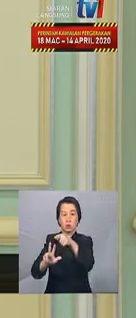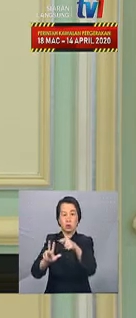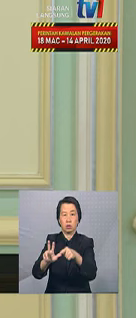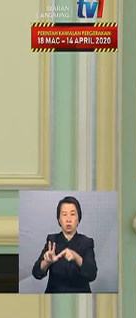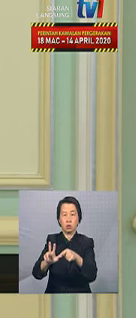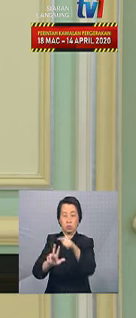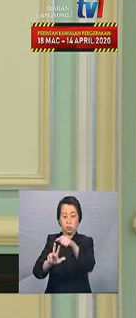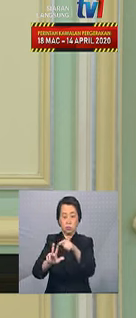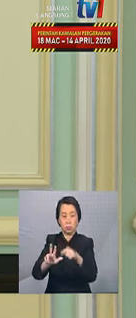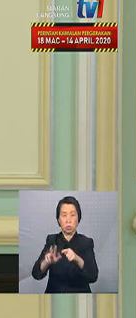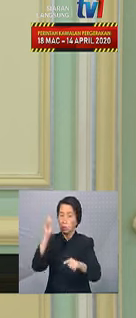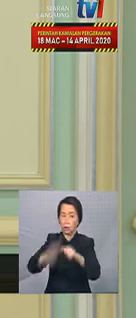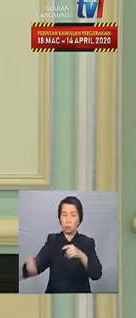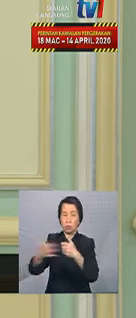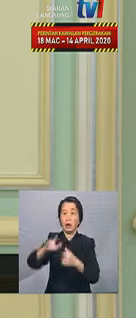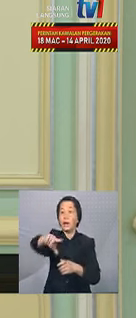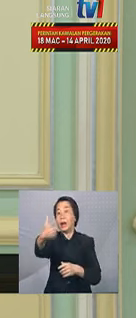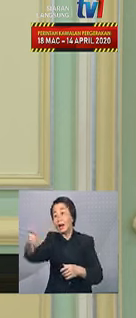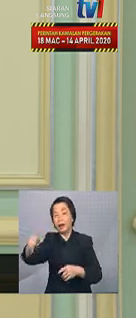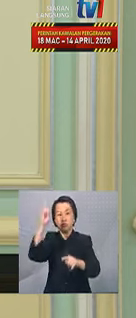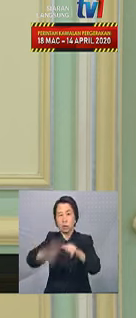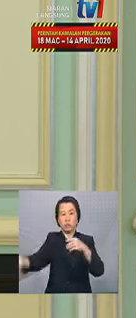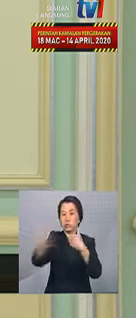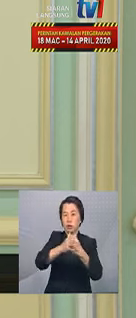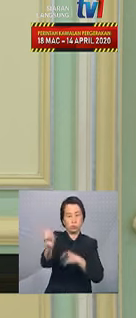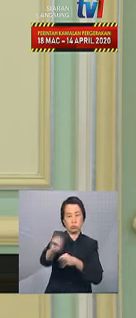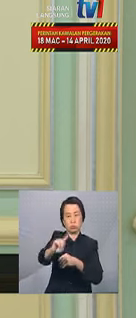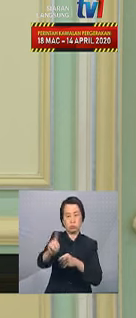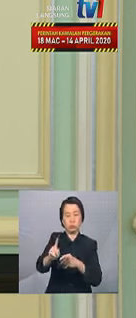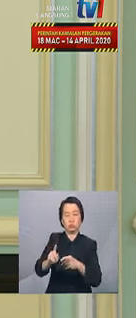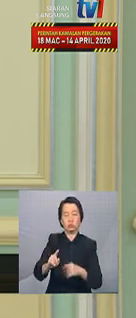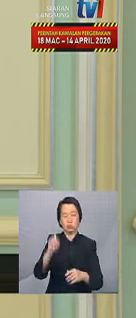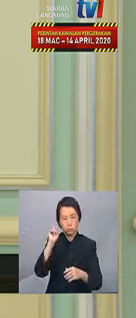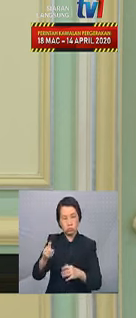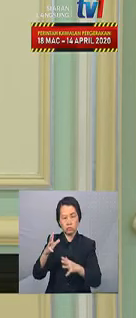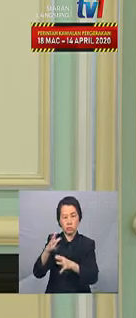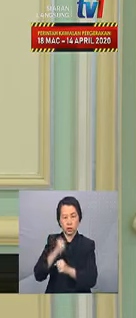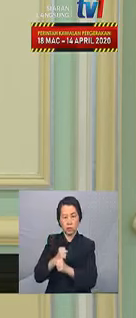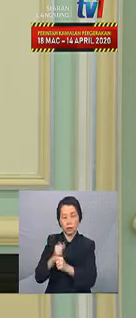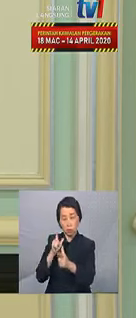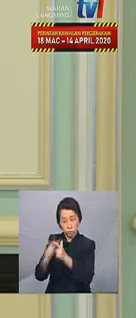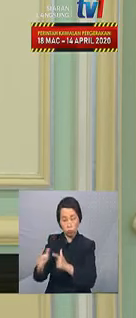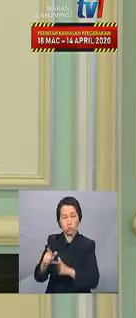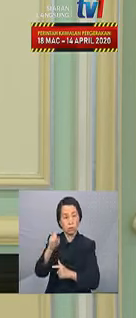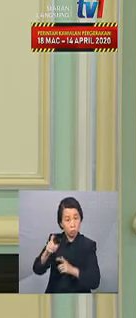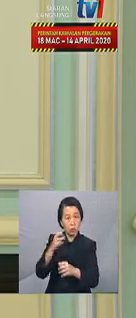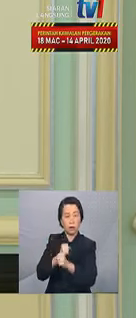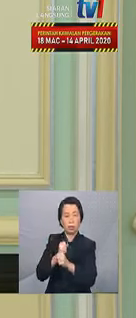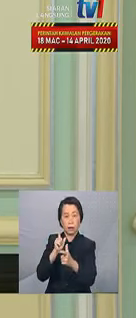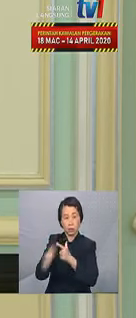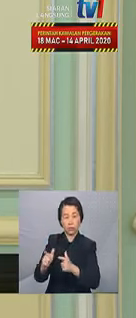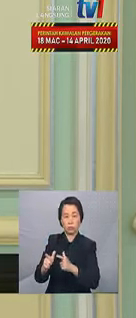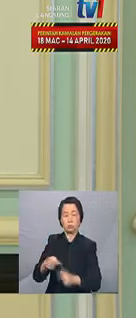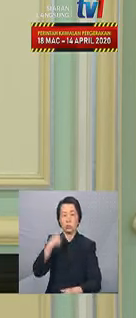boleh pulang lagi selagi tidak mendapat kelulusan